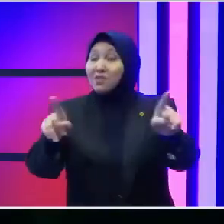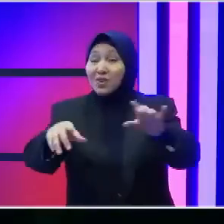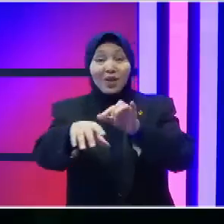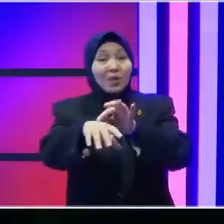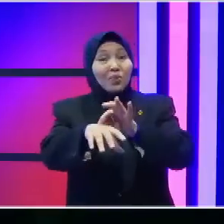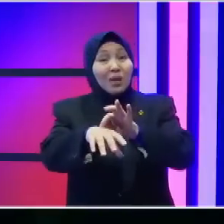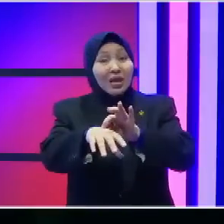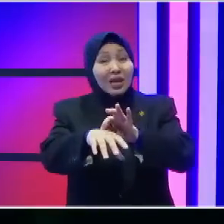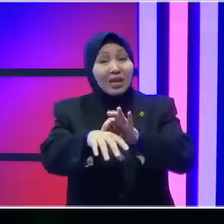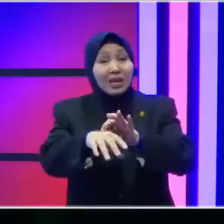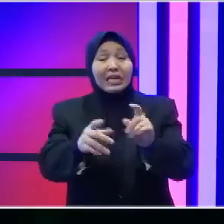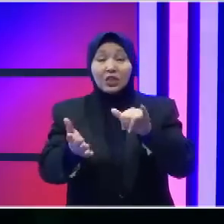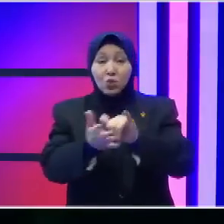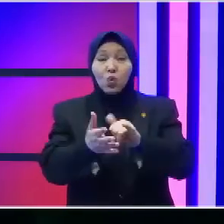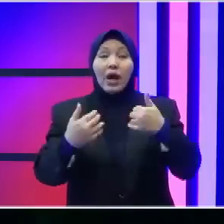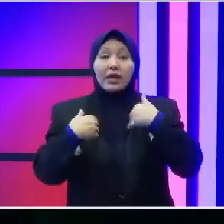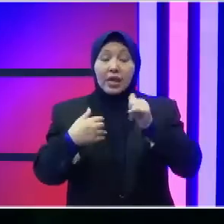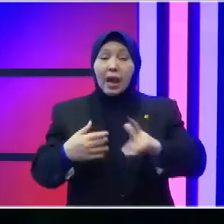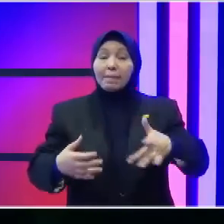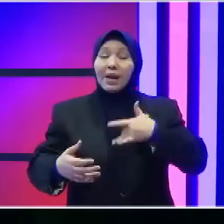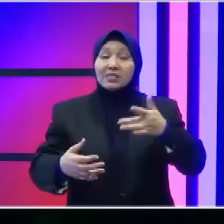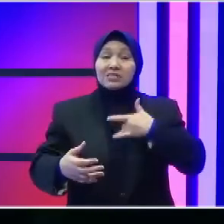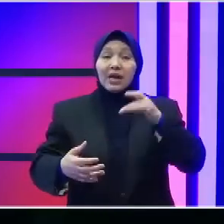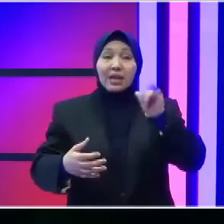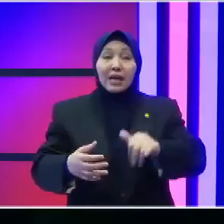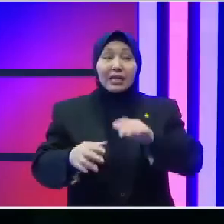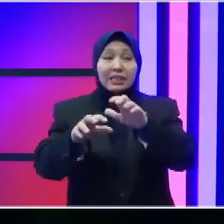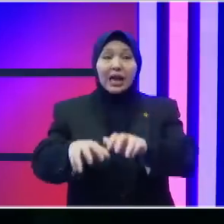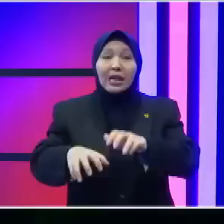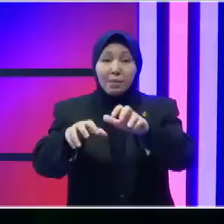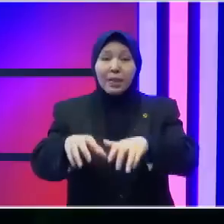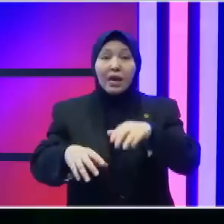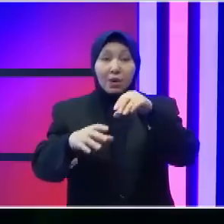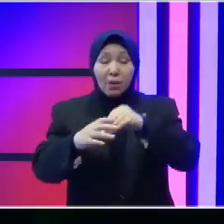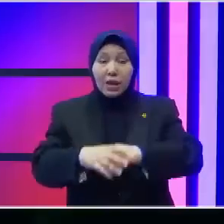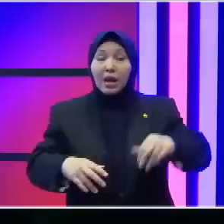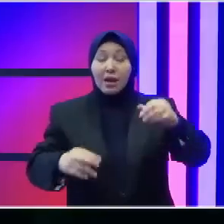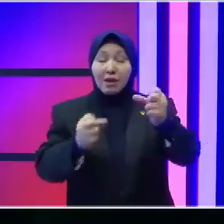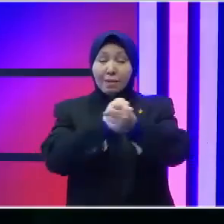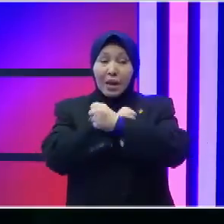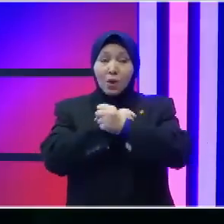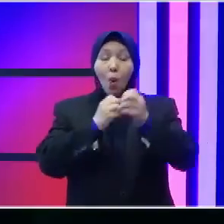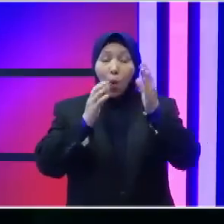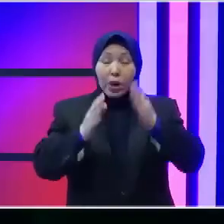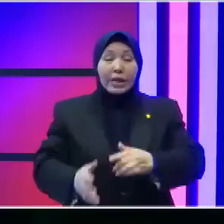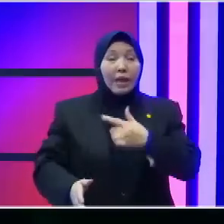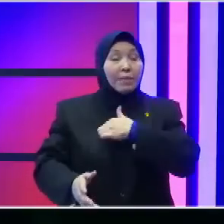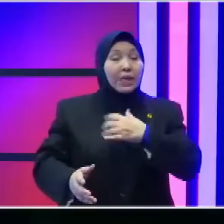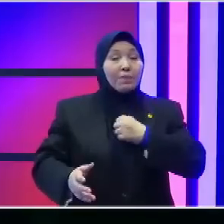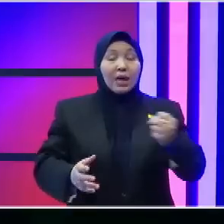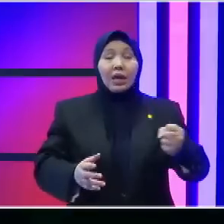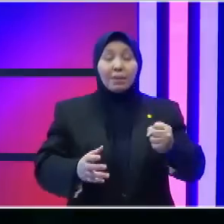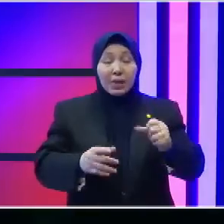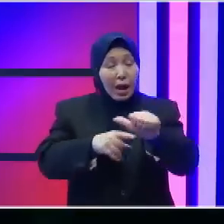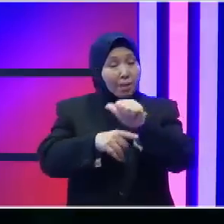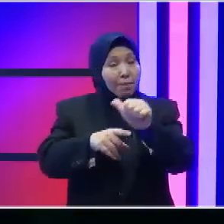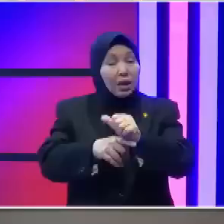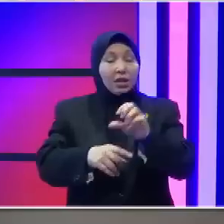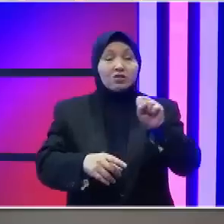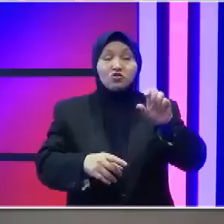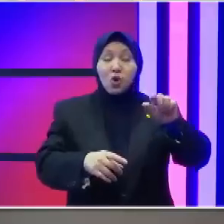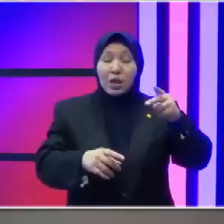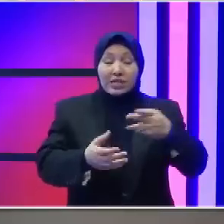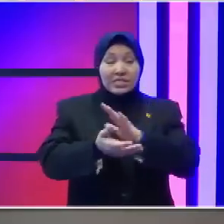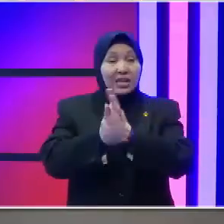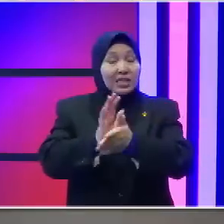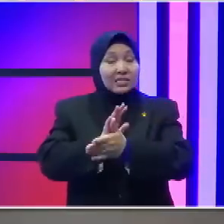kulit, itu adalah perasaan yang ditanamkan oleh Ar-Rahman kepada orang yang beriman dan beramal soleh. Orang beriman beramal soleh ini jadi